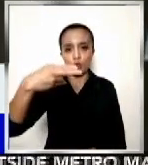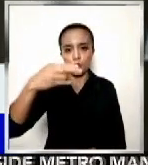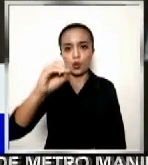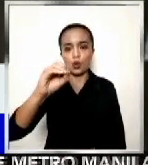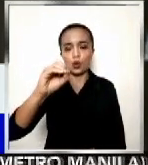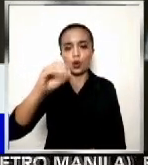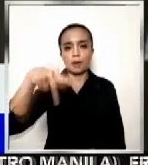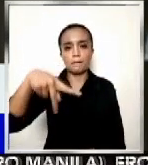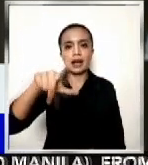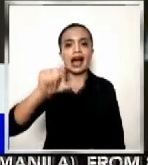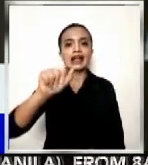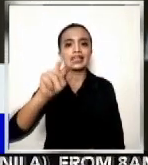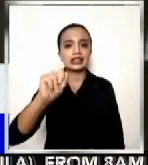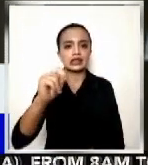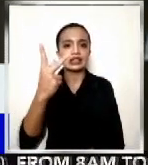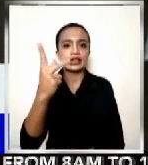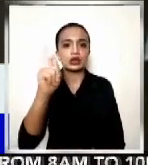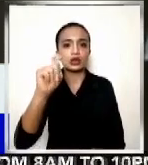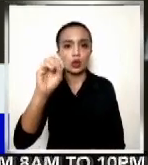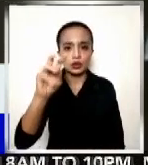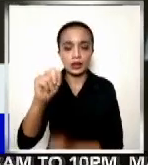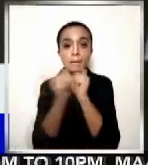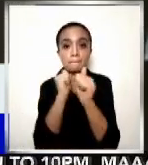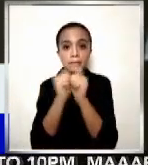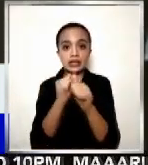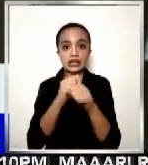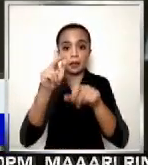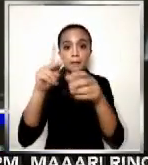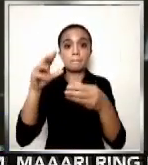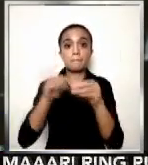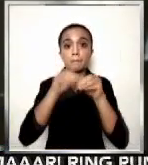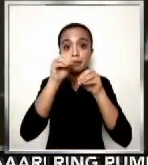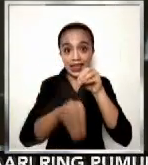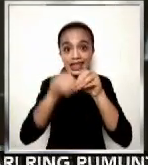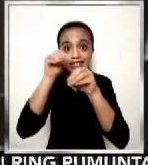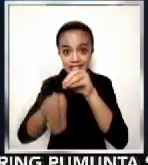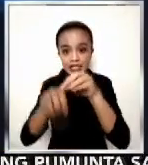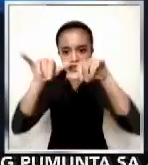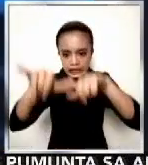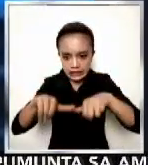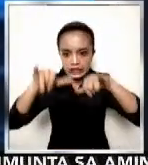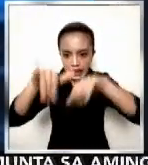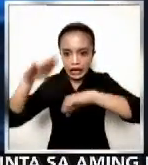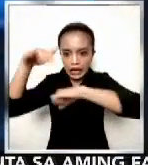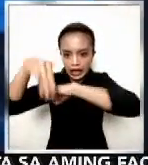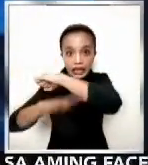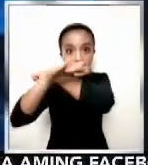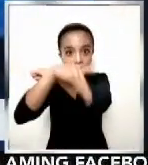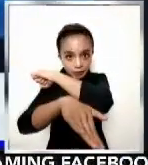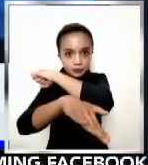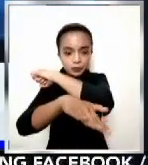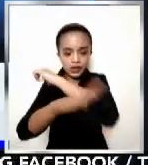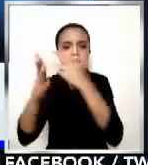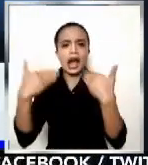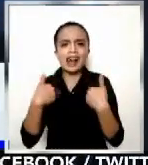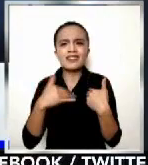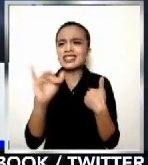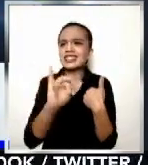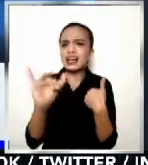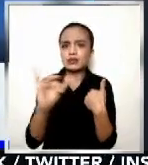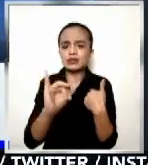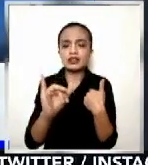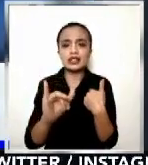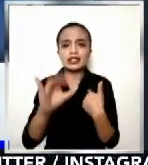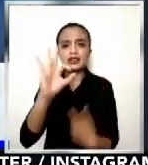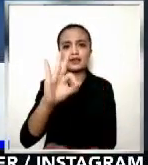plants na nasa dagat. So marami sila tapos nag-i-emit sila ng ilaw na yun. Parang ano, sa fireflies. Supposed to